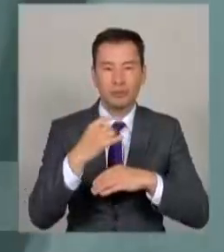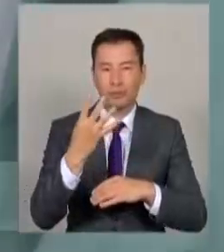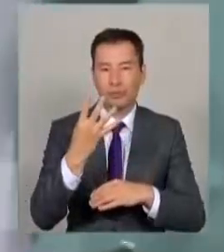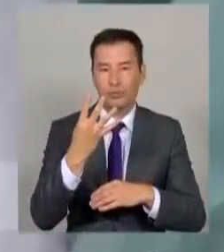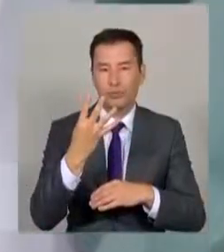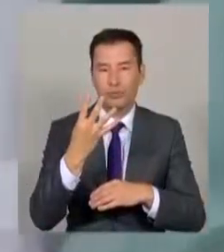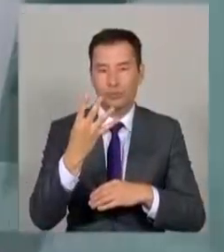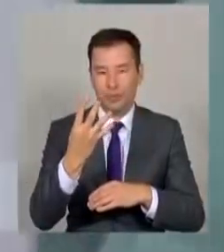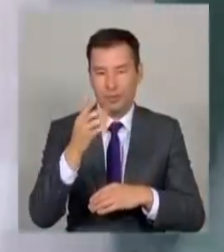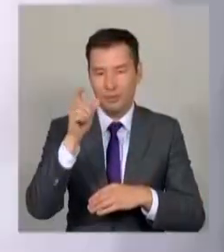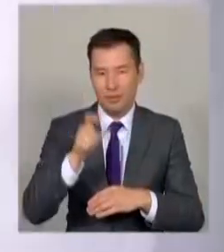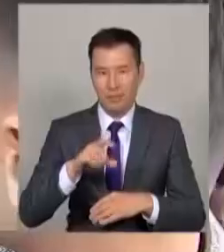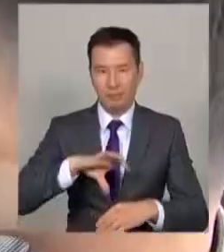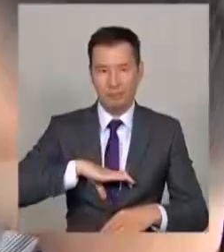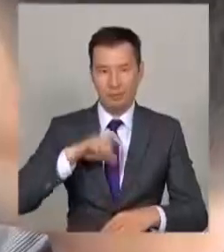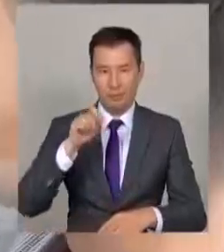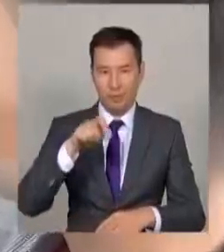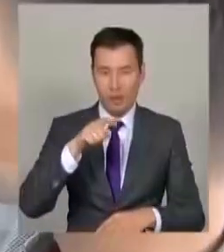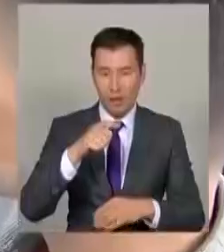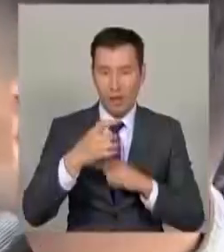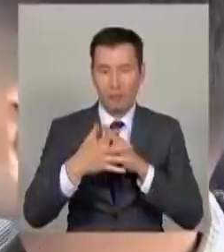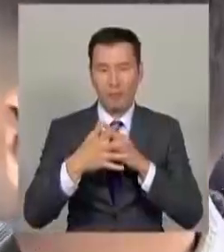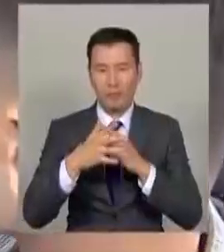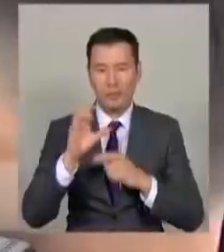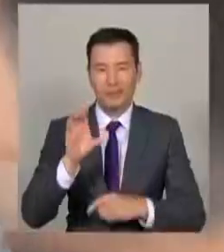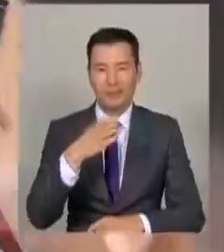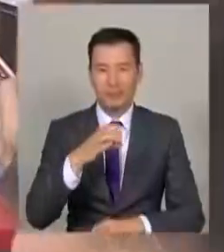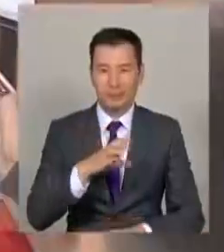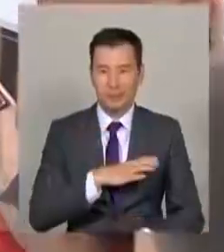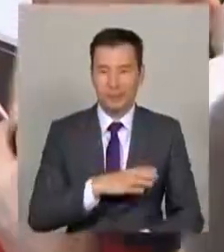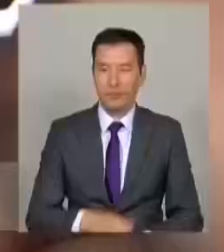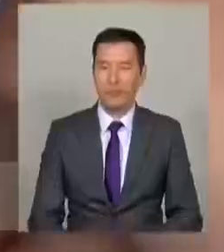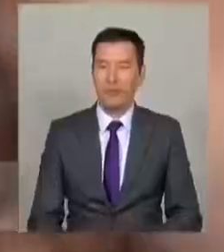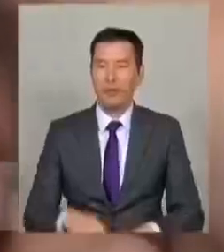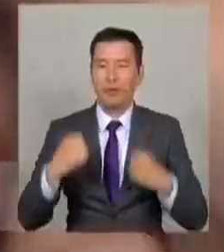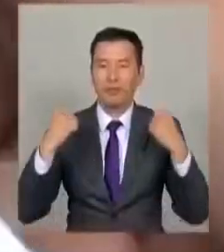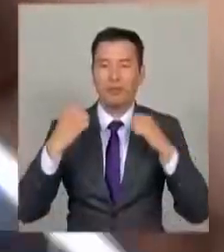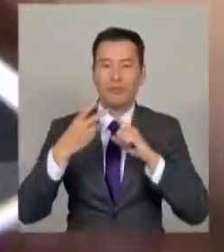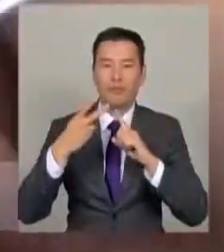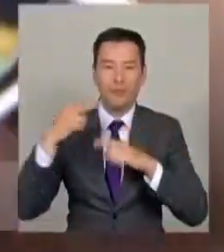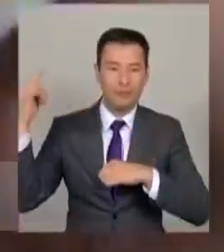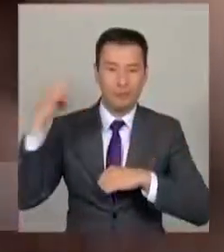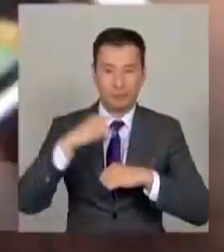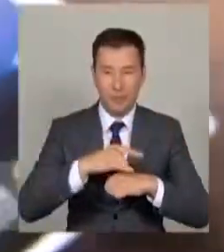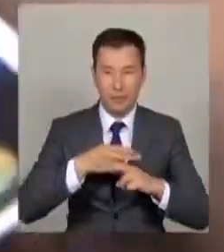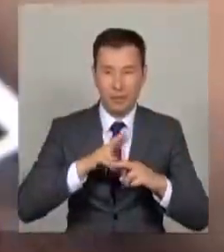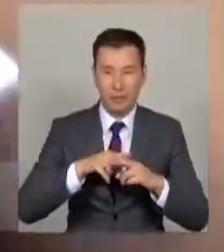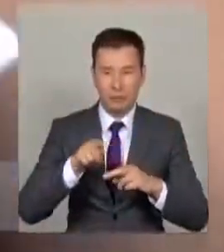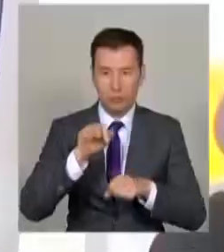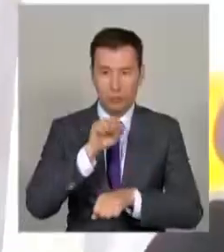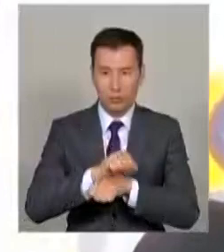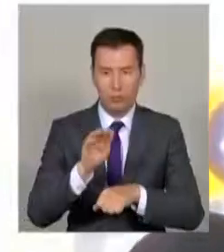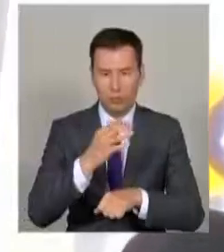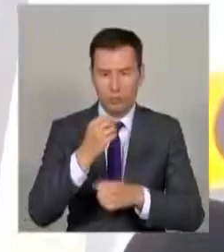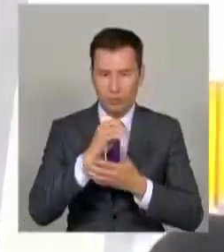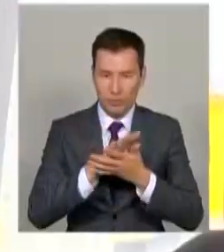кешкі 5-те Санжар Ташкенбай мен Нұрбек Оралбай отырған ұшақ қонды. Спортшыларымыз осы нәтижемен тоқтап қалмайды екен. Келесі